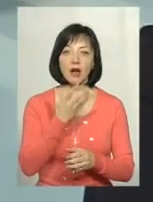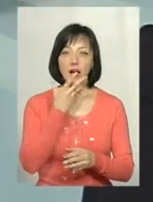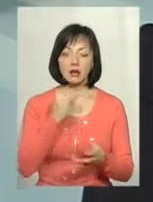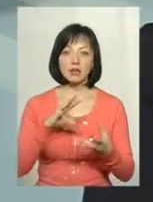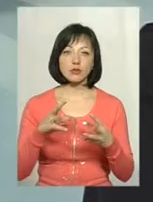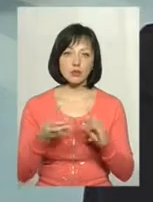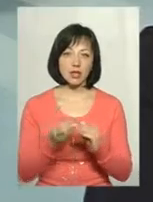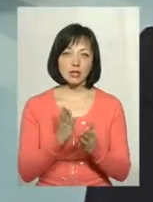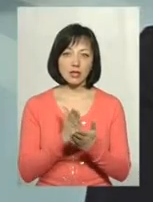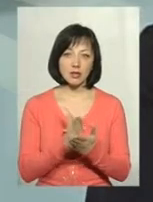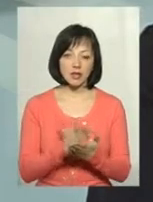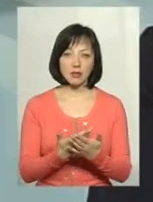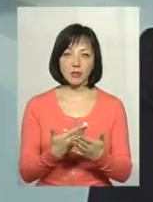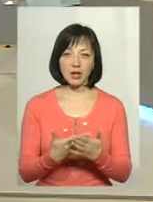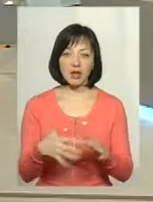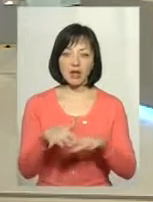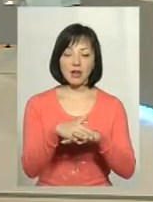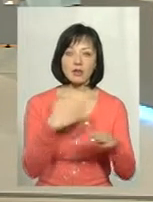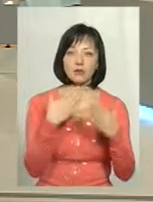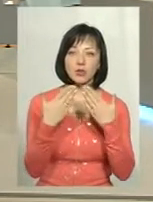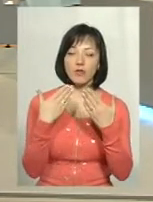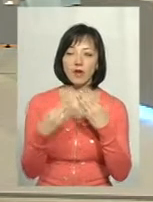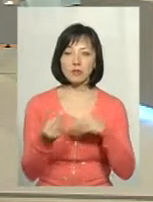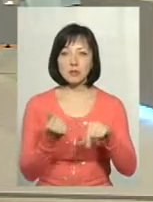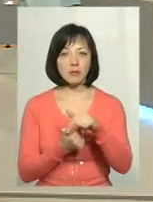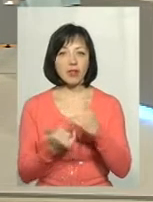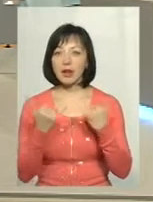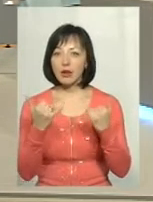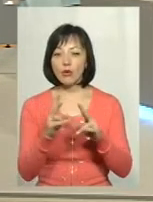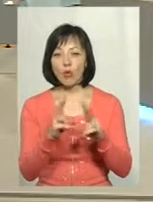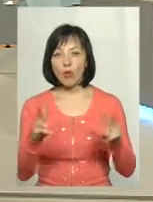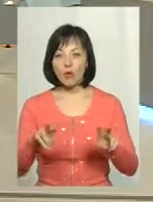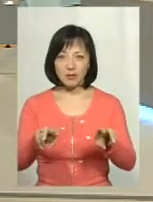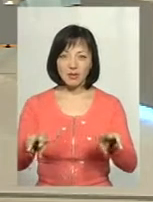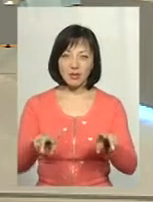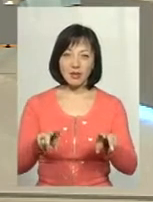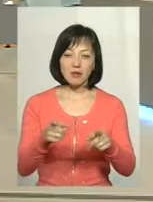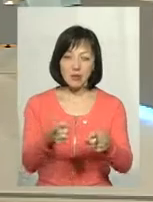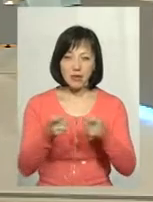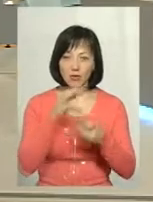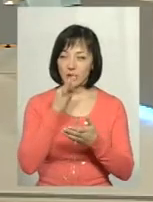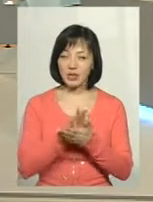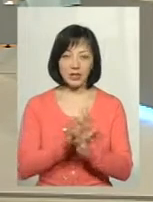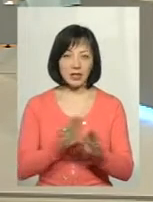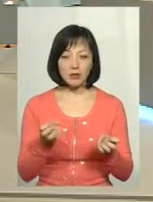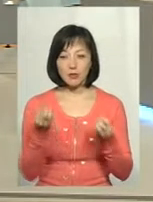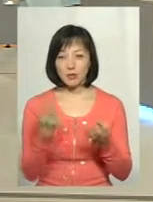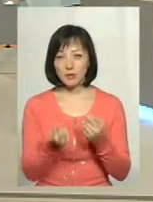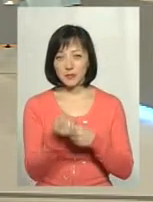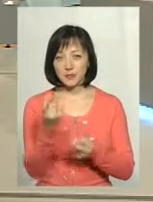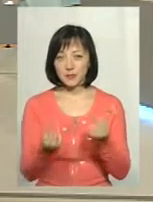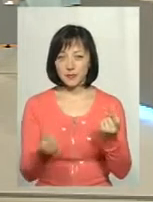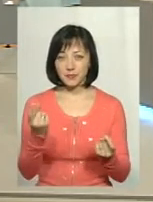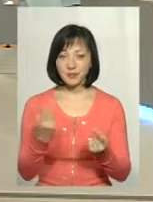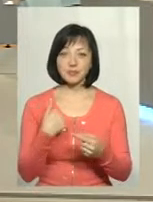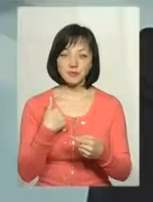результати. Виходили, наприклад, на ринок, спілкувалися з підприємцями не для того, щоб там десь когось притягнути. І ми, наприклад, отакий один